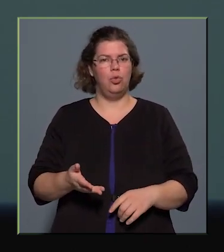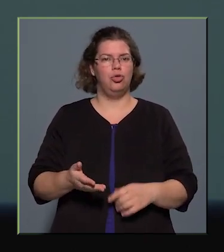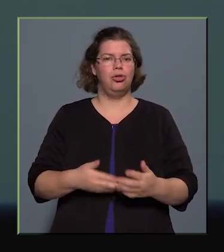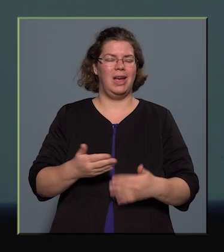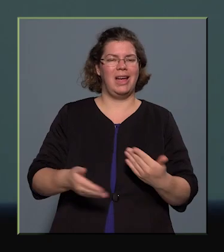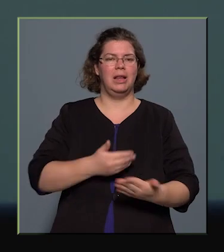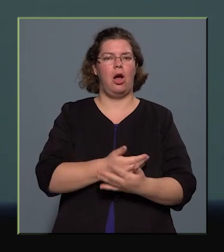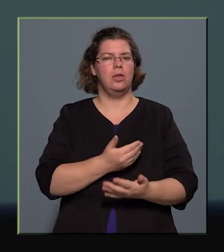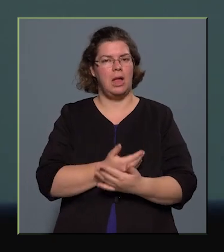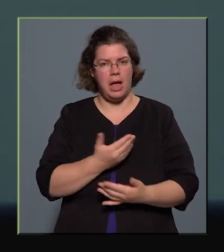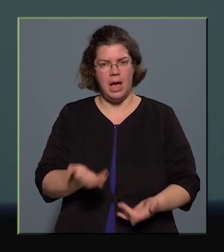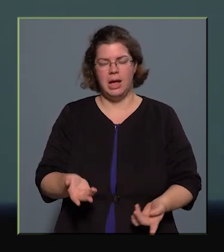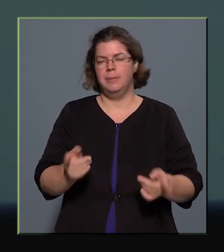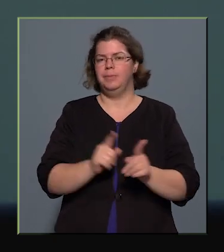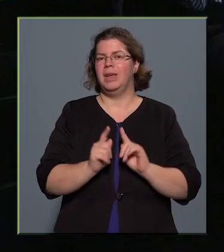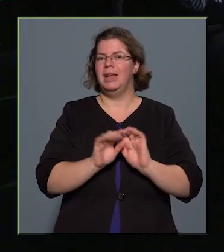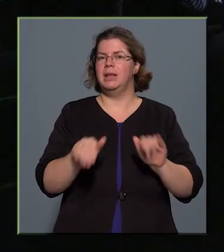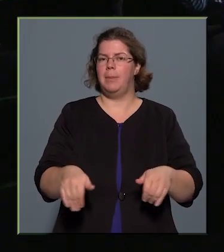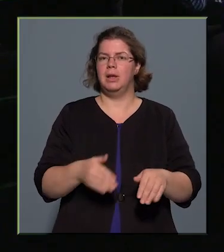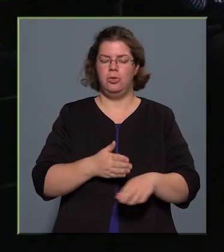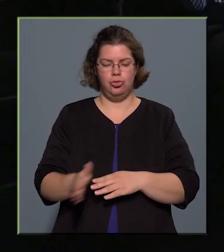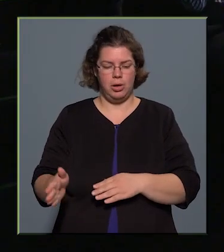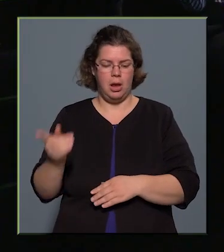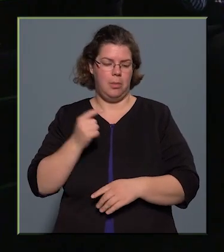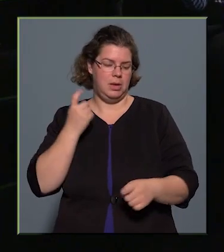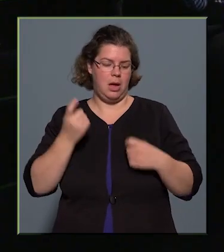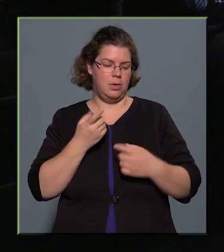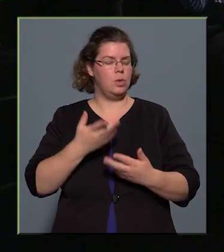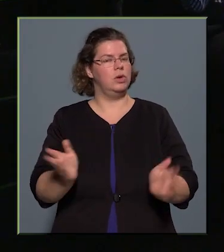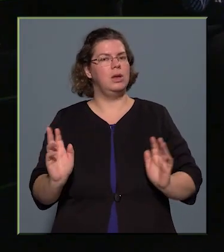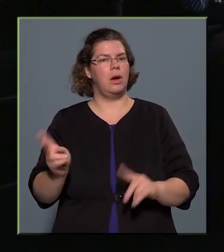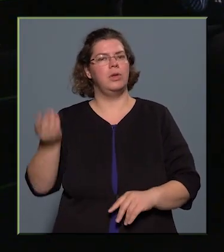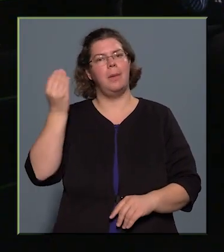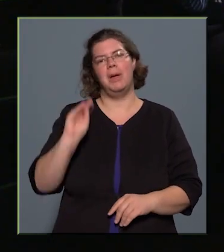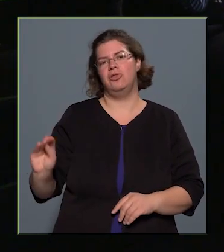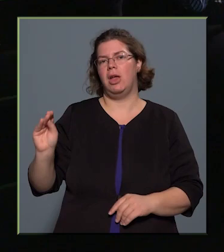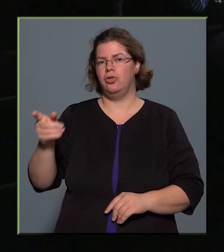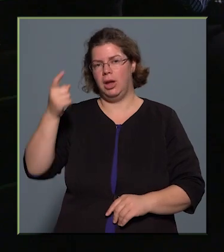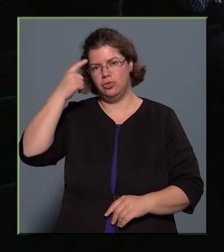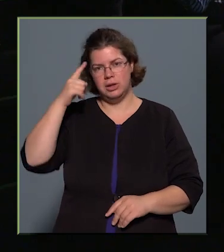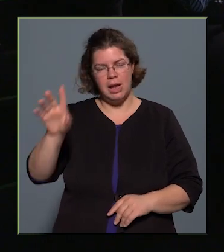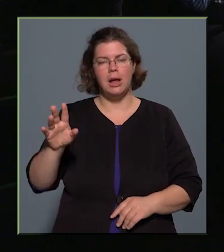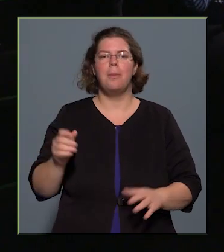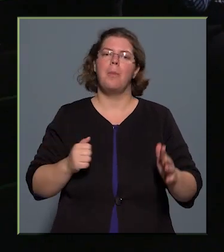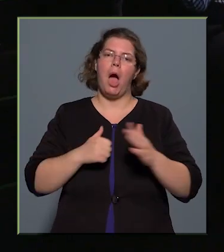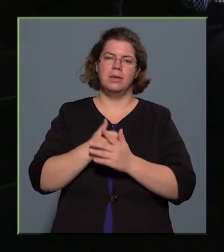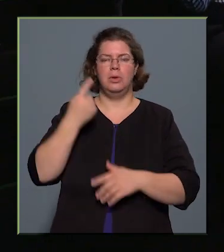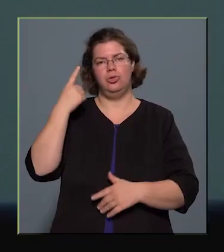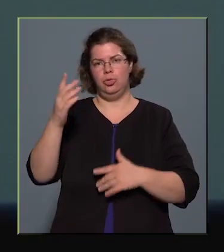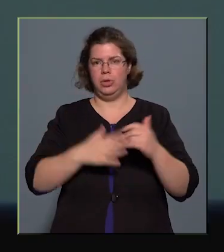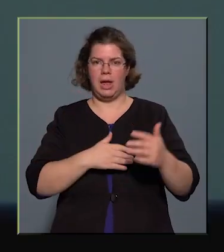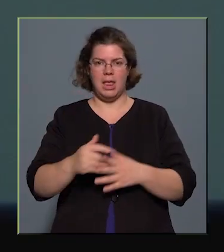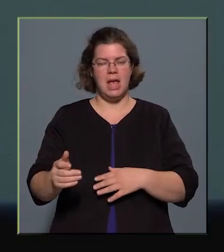sebezhetőségeket használják ki az ilyen támadások során, amiket azt gondolták, hogy a mesterséges intelligencia maximálisan tud kezelni.